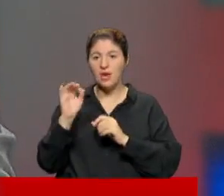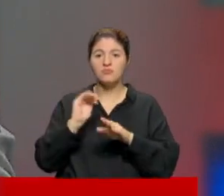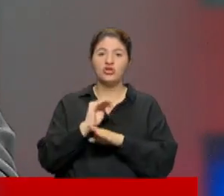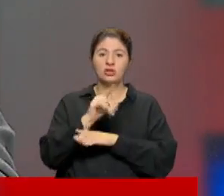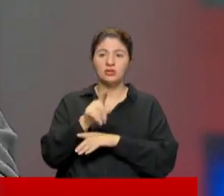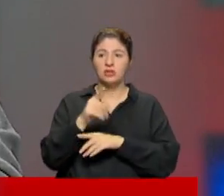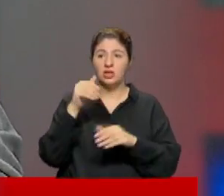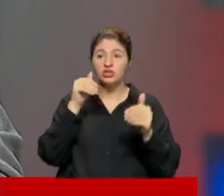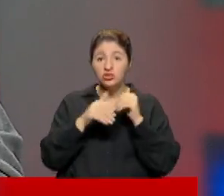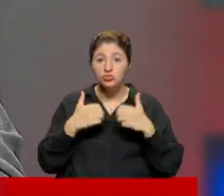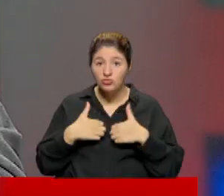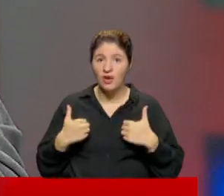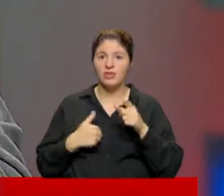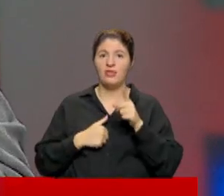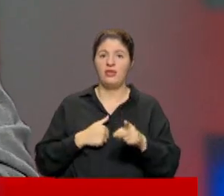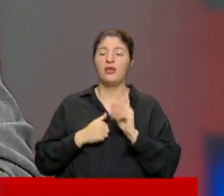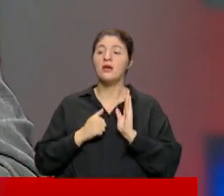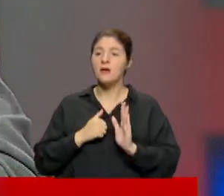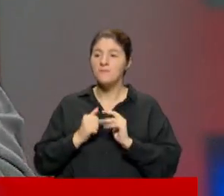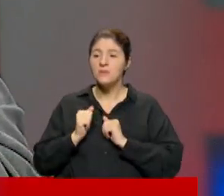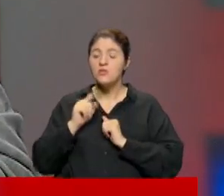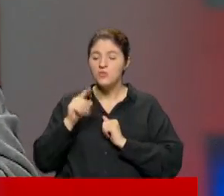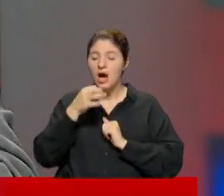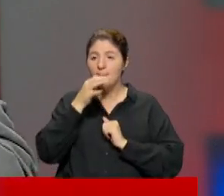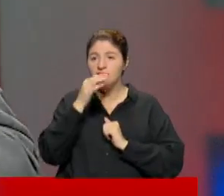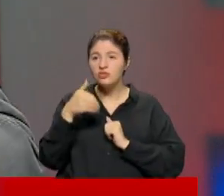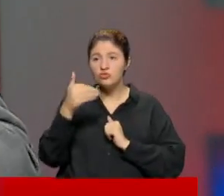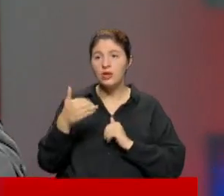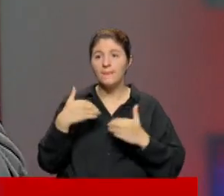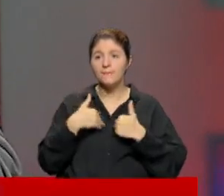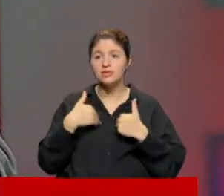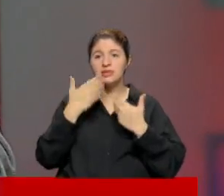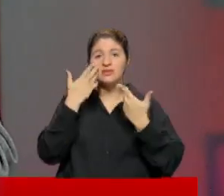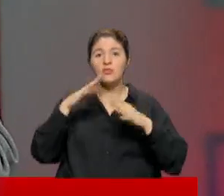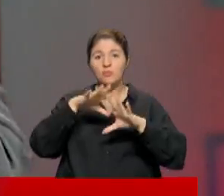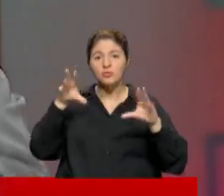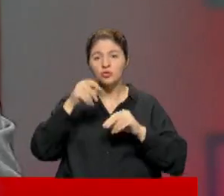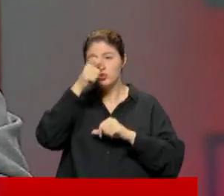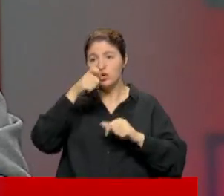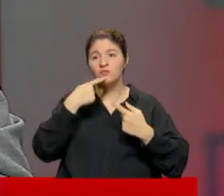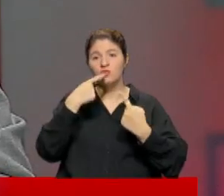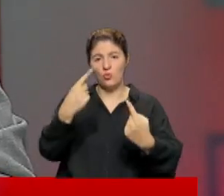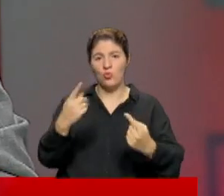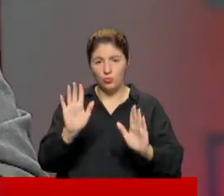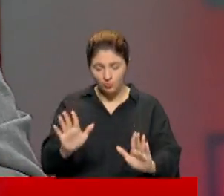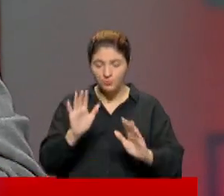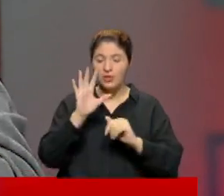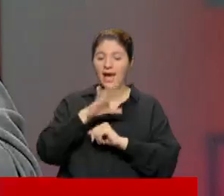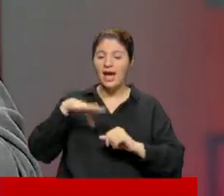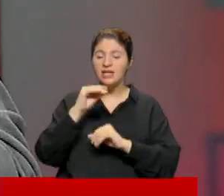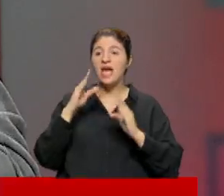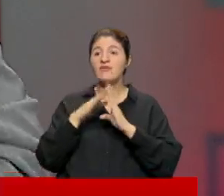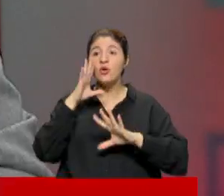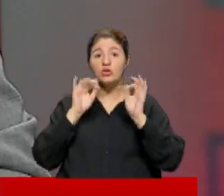yaşadığı seçim güvenliği şimdi bu haberden sonra ben bizi seyreden Bütün Türkiye'ye sesleniyorum herkes